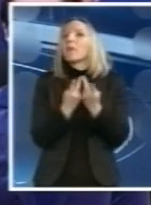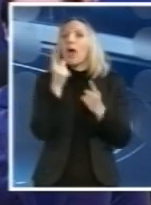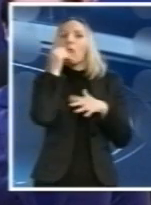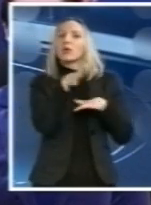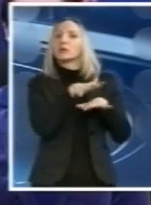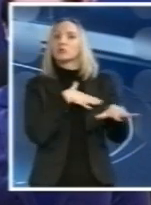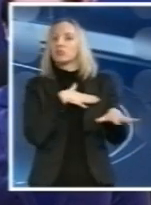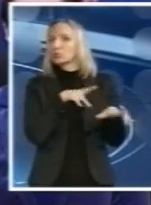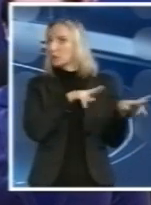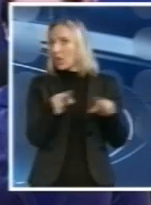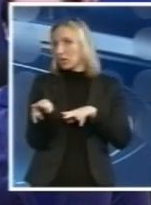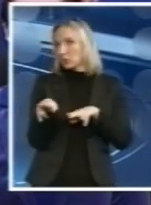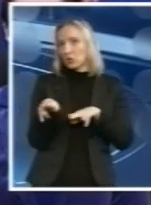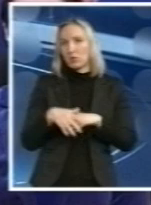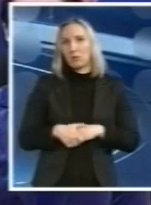Narodna skupština.